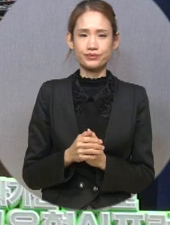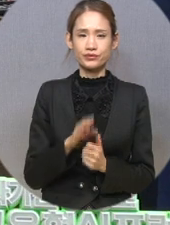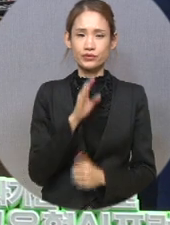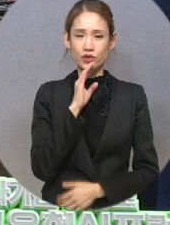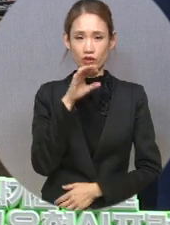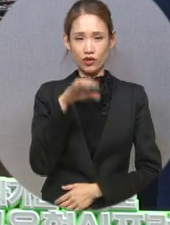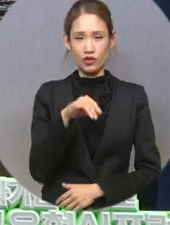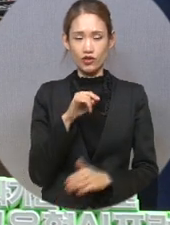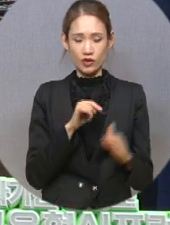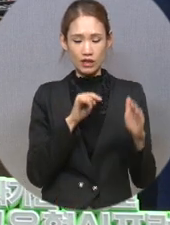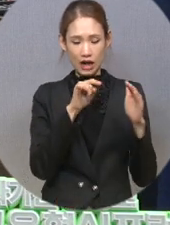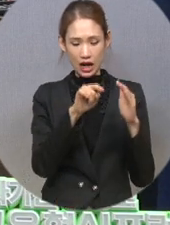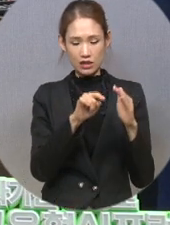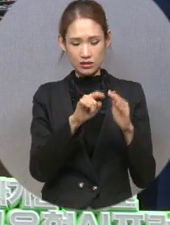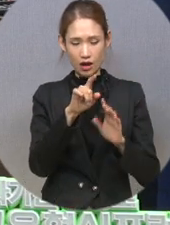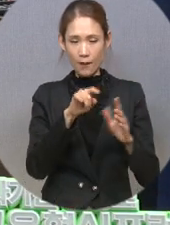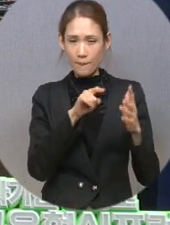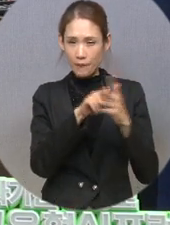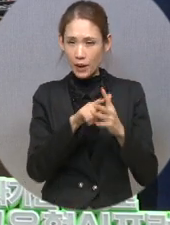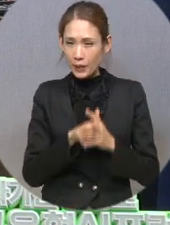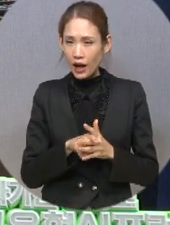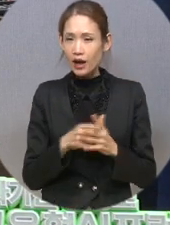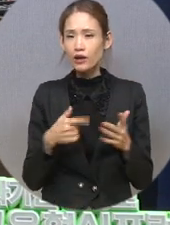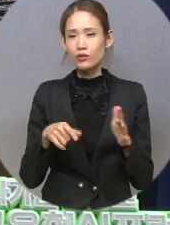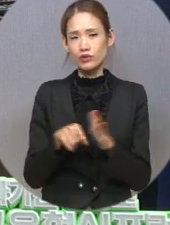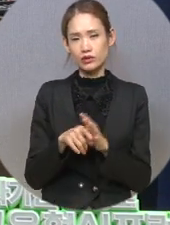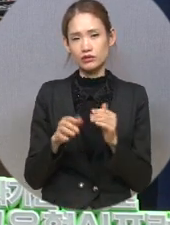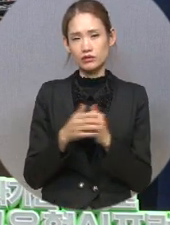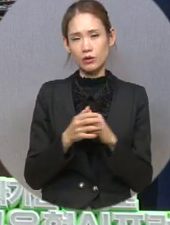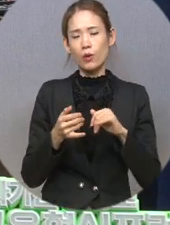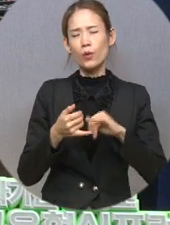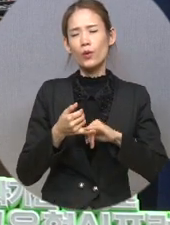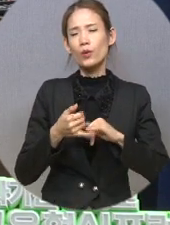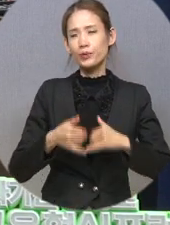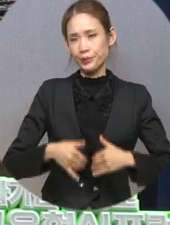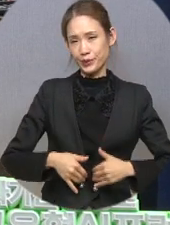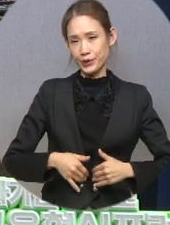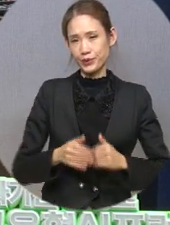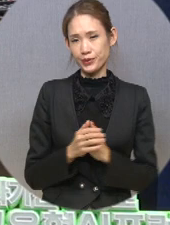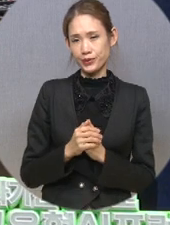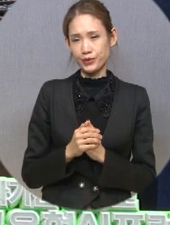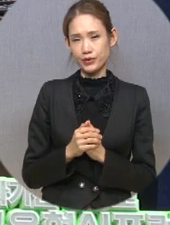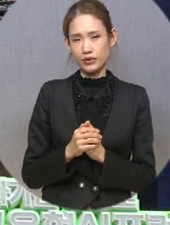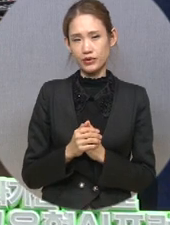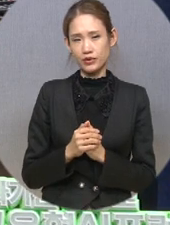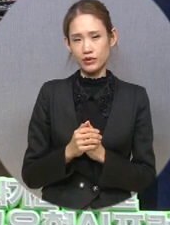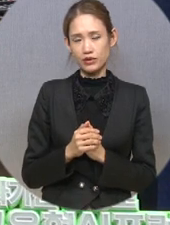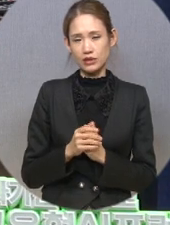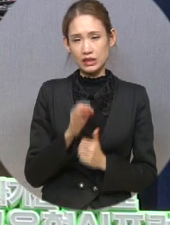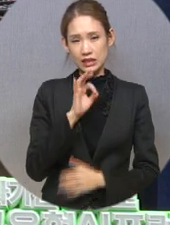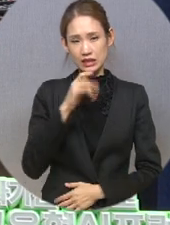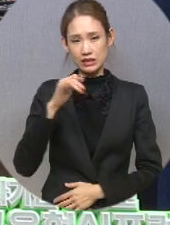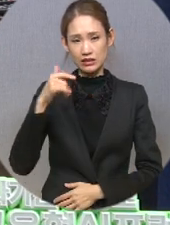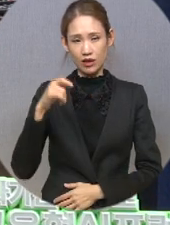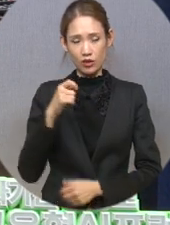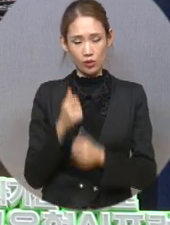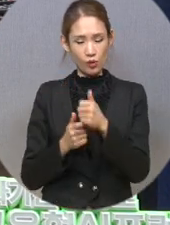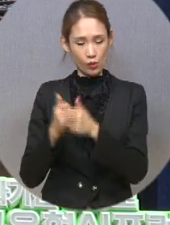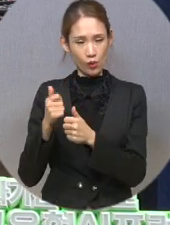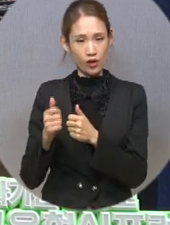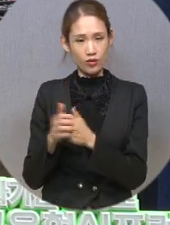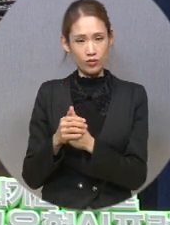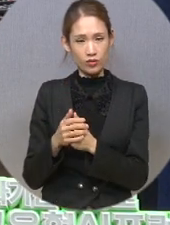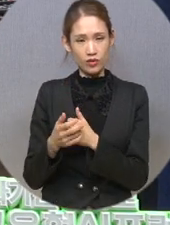현장의 실태를 파악하기 위해서 필요하다고 생각이 듭니다. 지금 뭐 일제고사다 뭐다 그래서 그 학력